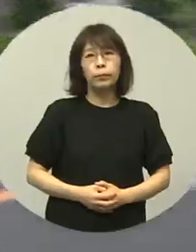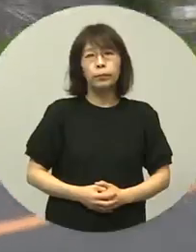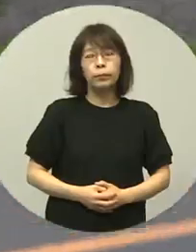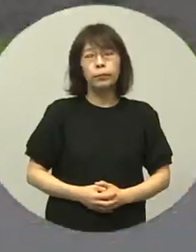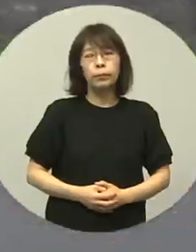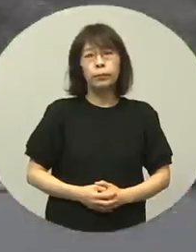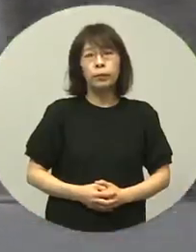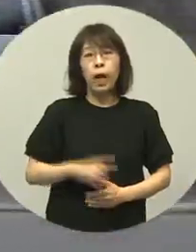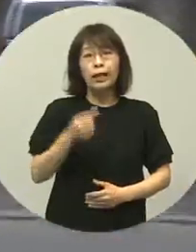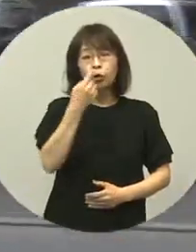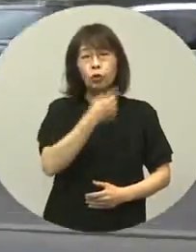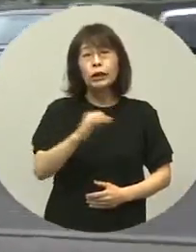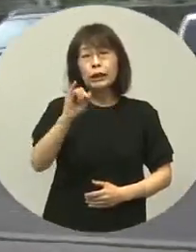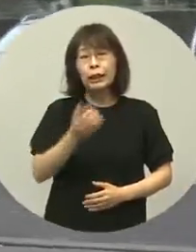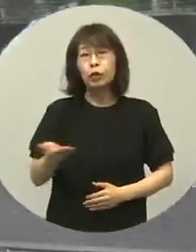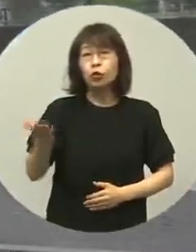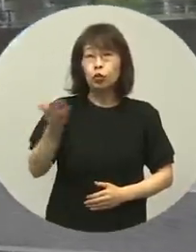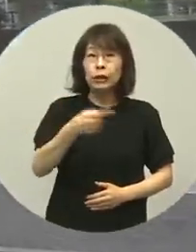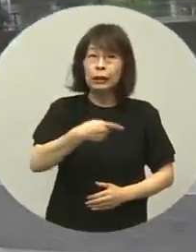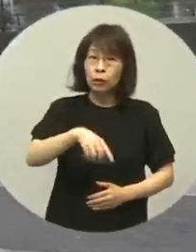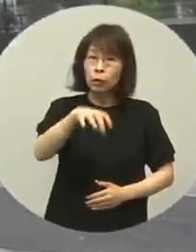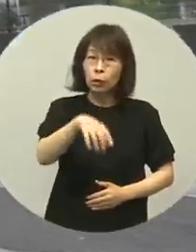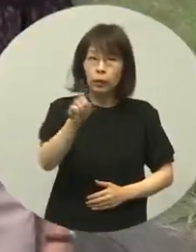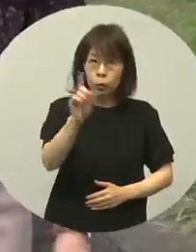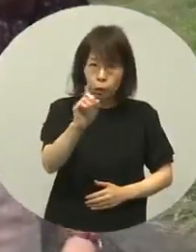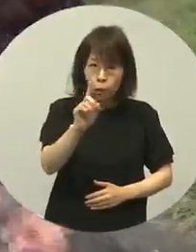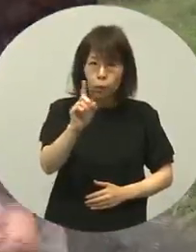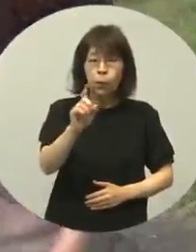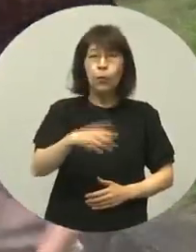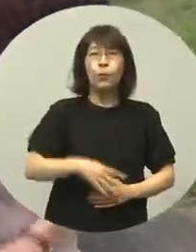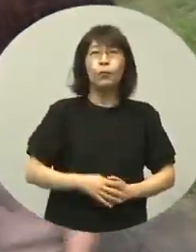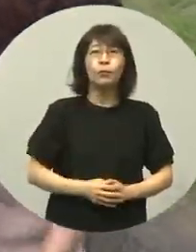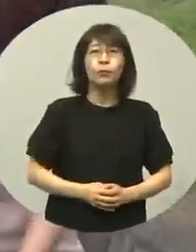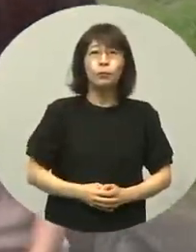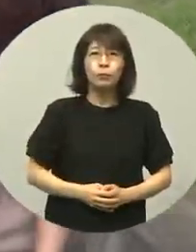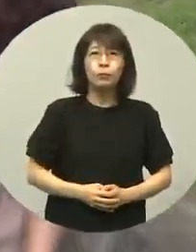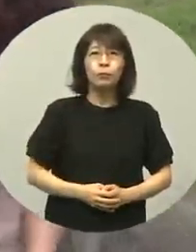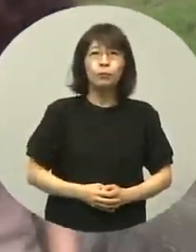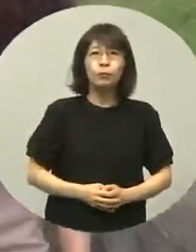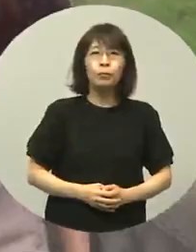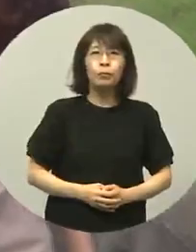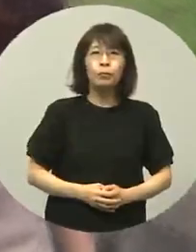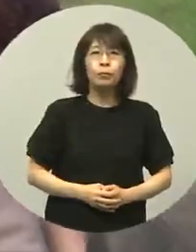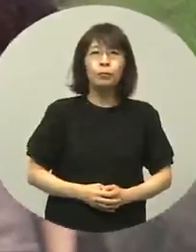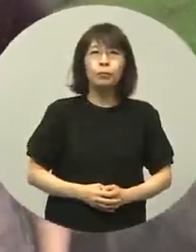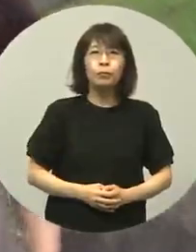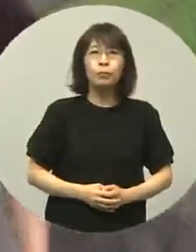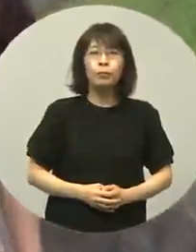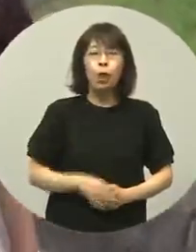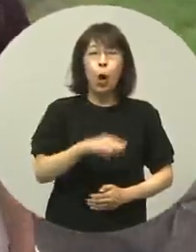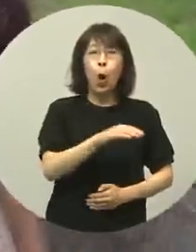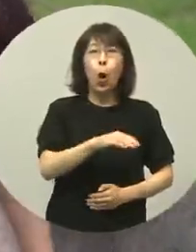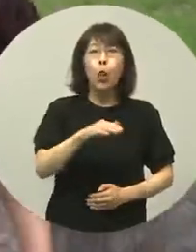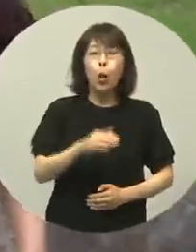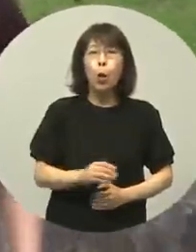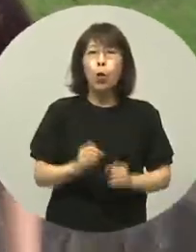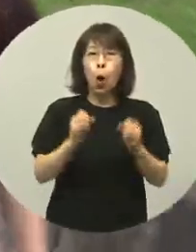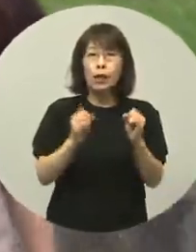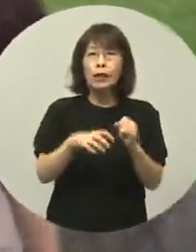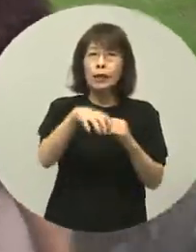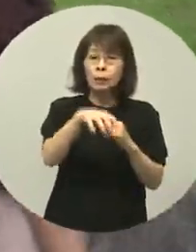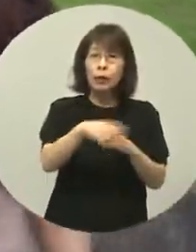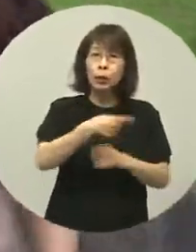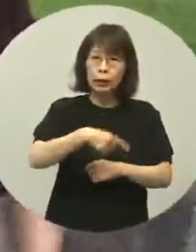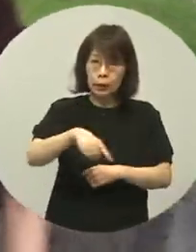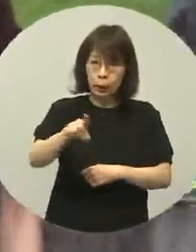樋口さん、続いて向かったのは、 樋口さん、次はどちらに行かれるんですか？ 次は子どもの居場所に行きます。 子